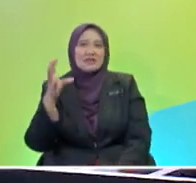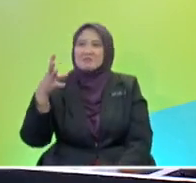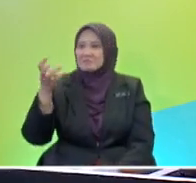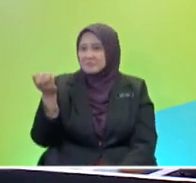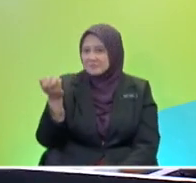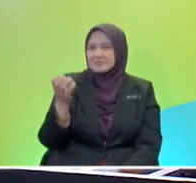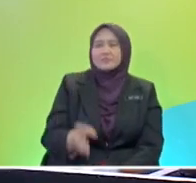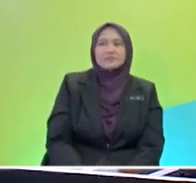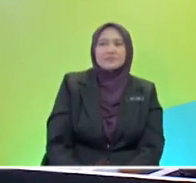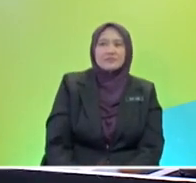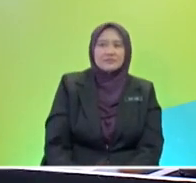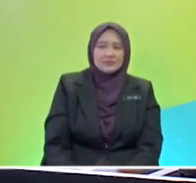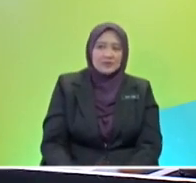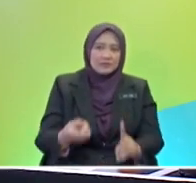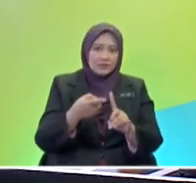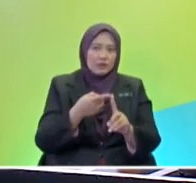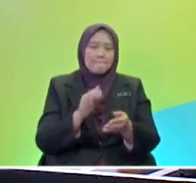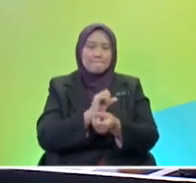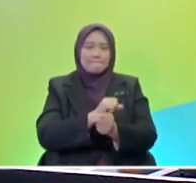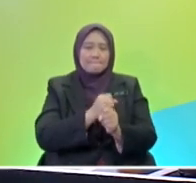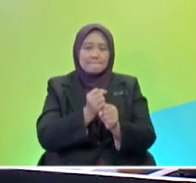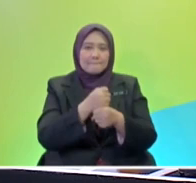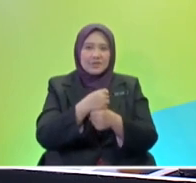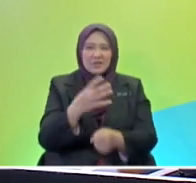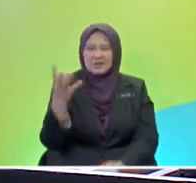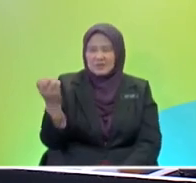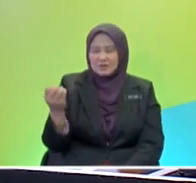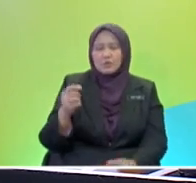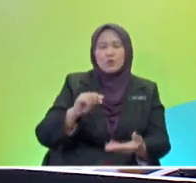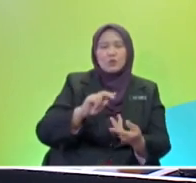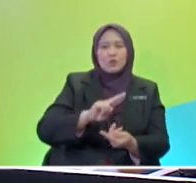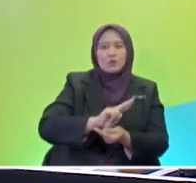yang kimia itu tadi tidak berubah menjadi bentuk asli